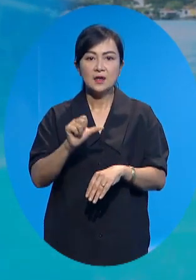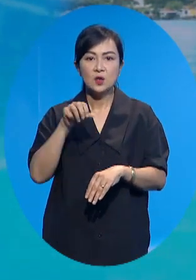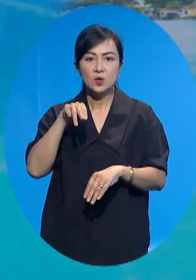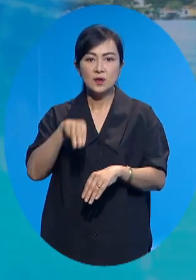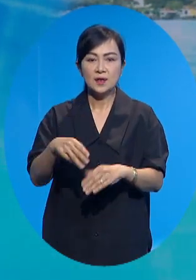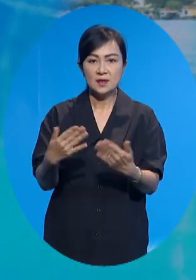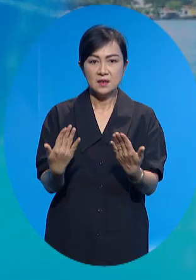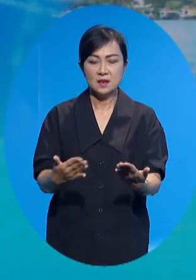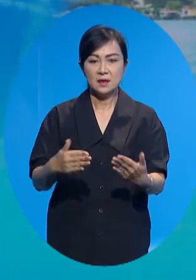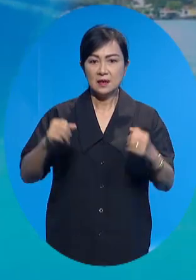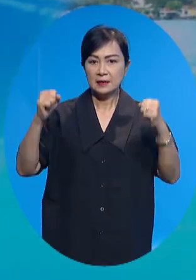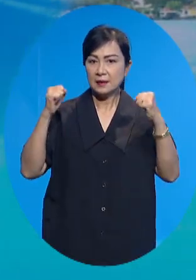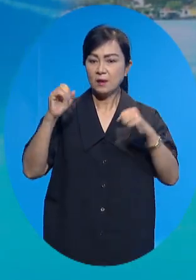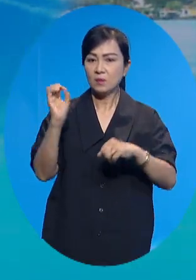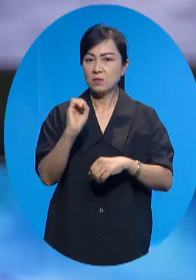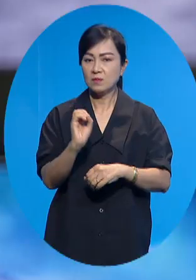Donetsk, nhưng không thành công.